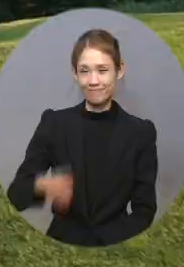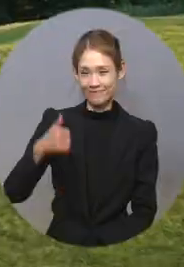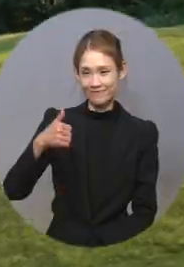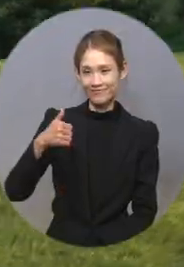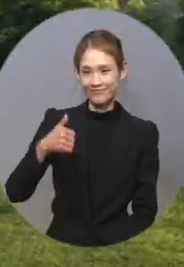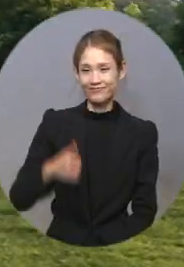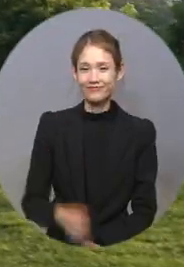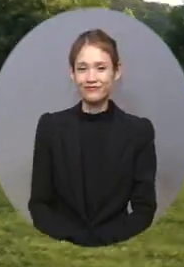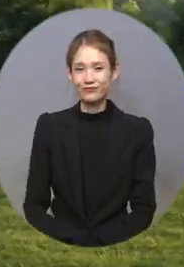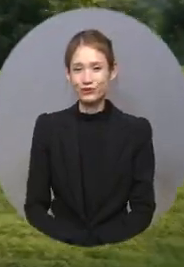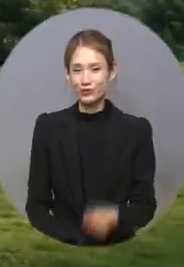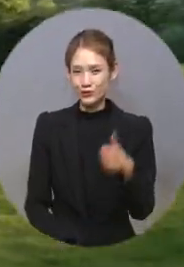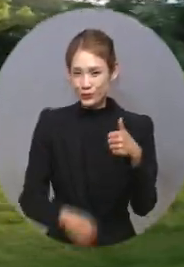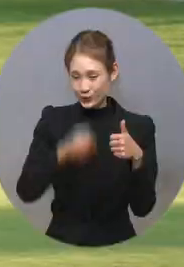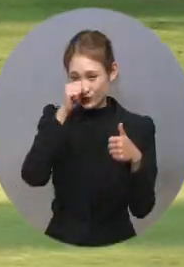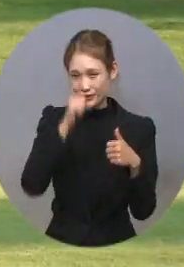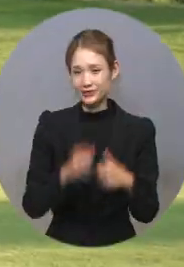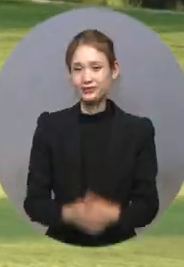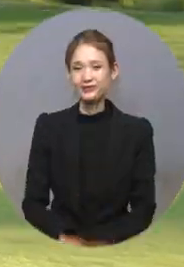무시야.